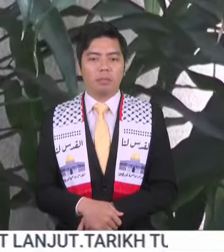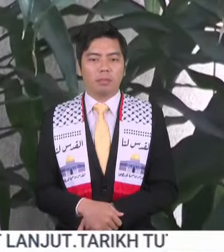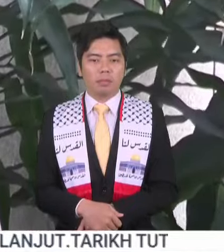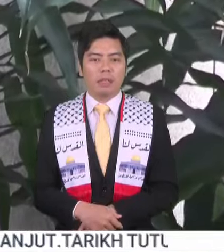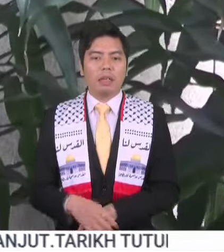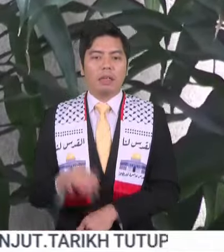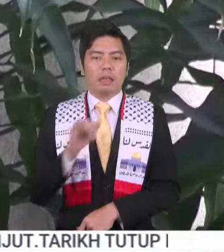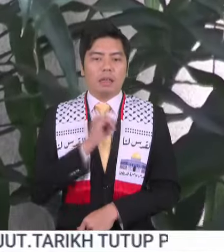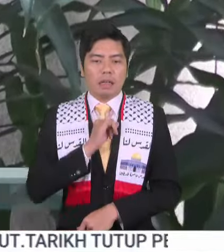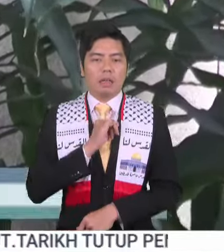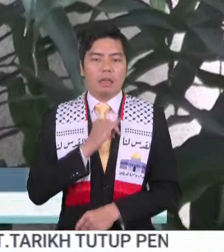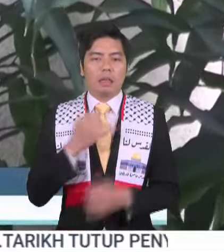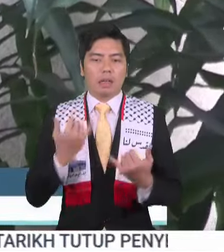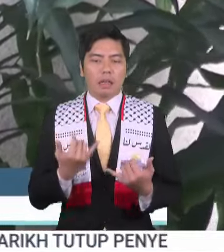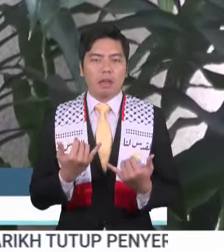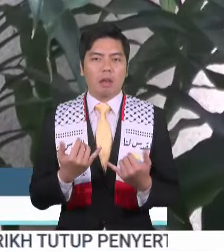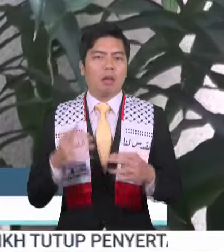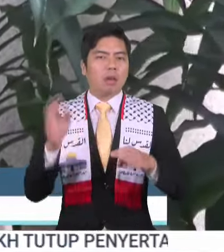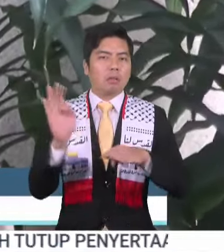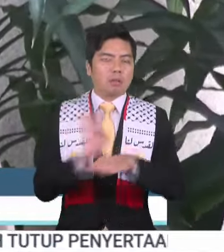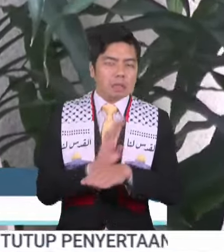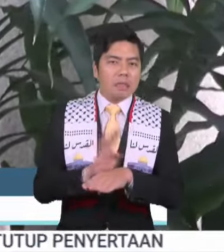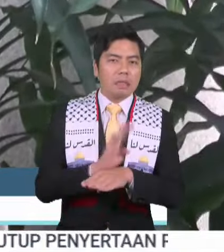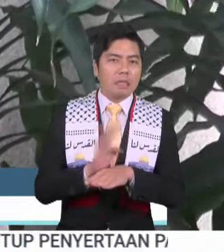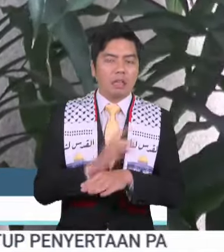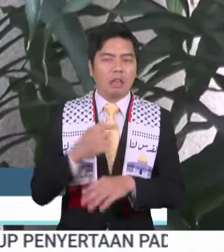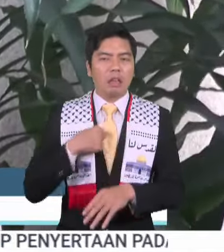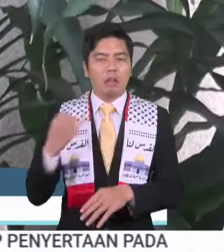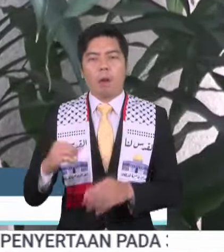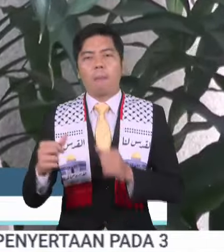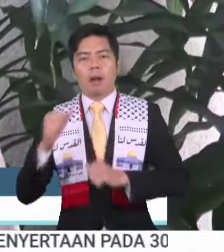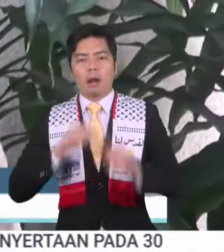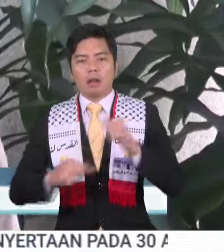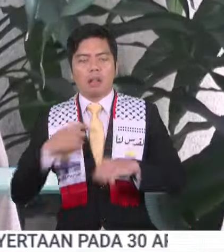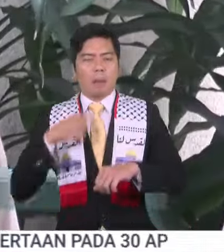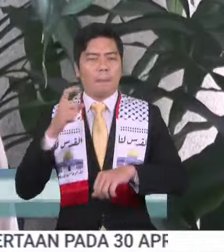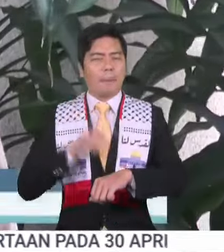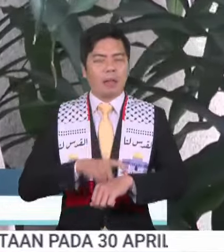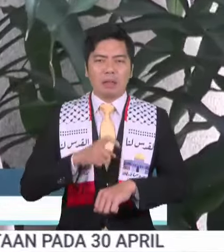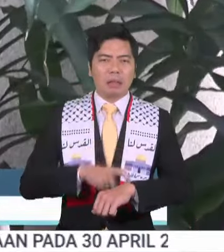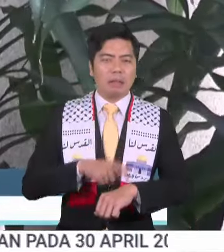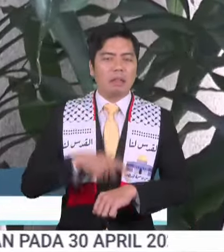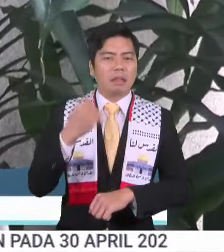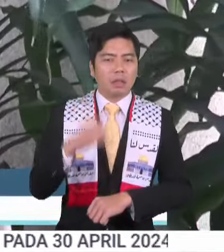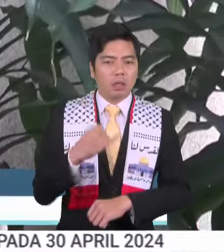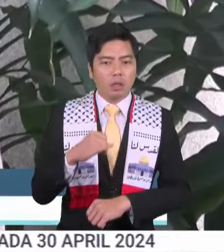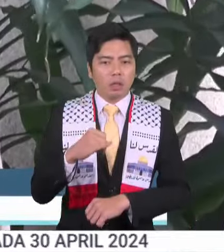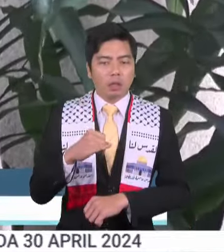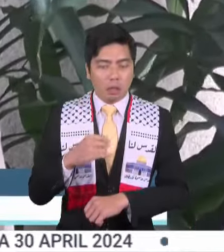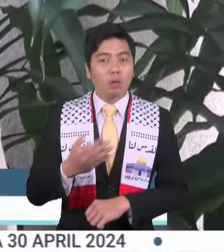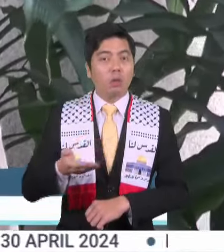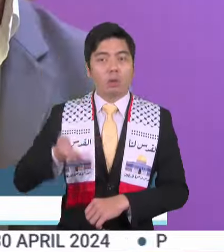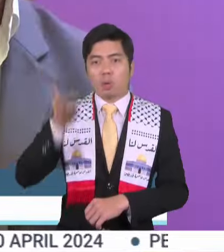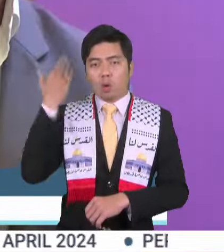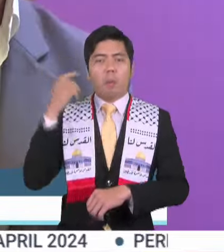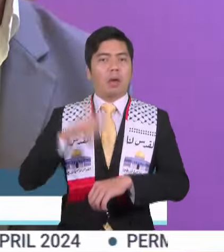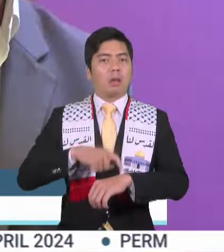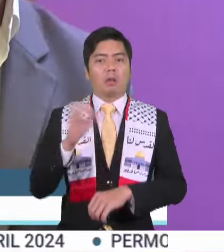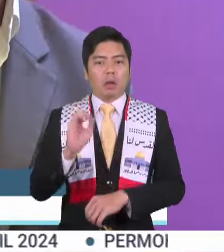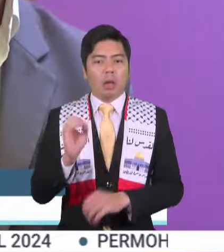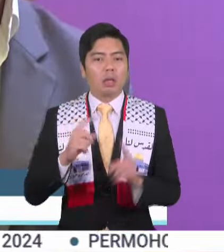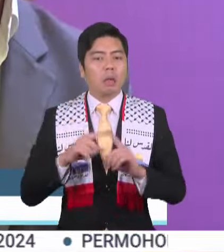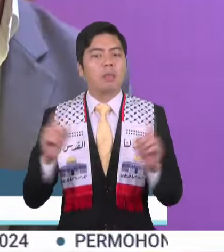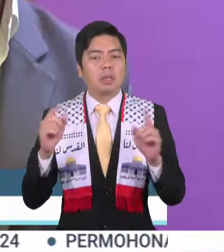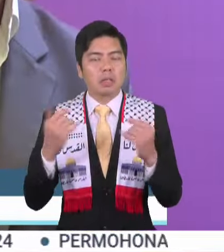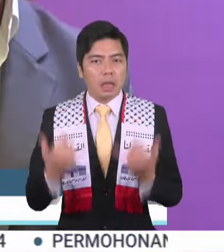Saya rasa saya lagi sibuk daripada saya berlakon. Saya rasa saya lagi tak ada masa berbanding dengan saya dulu. Dulu pun tak ada masa. Tapi saya